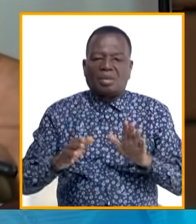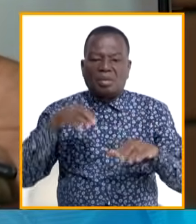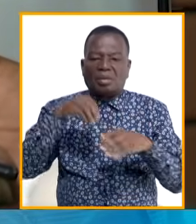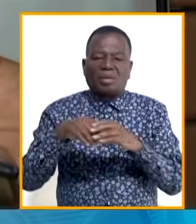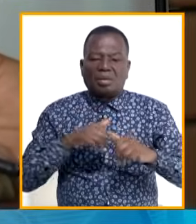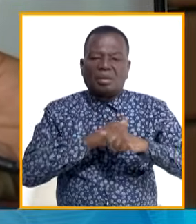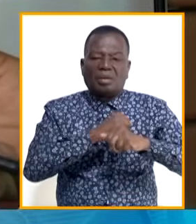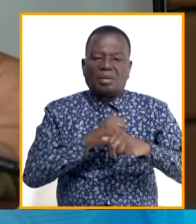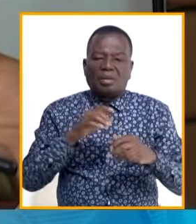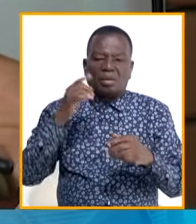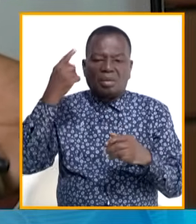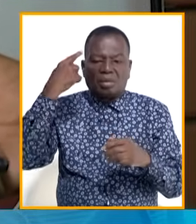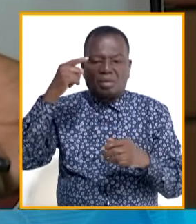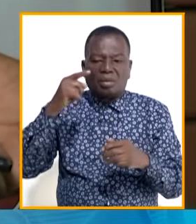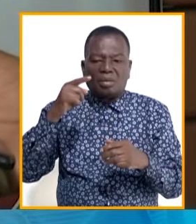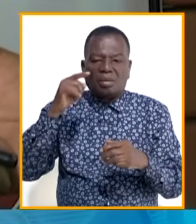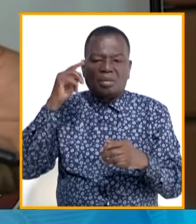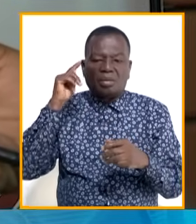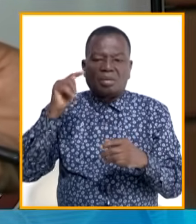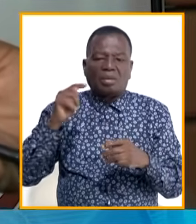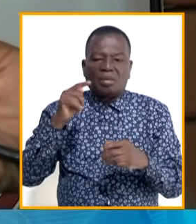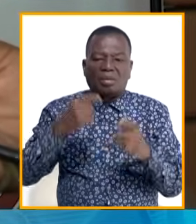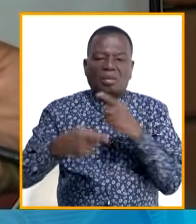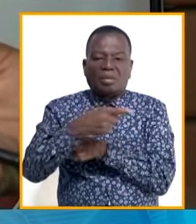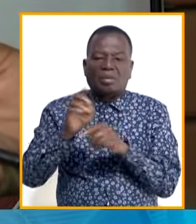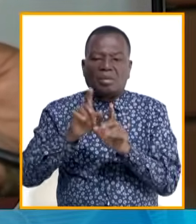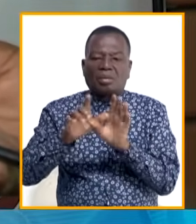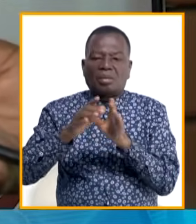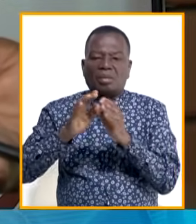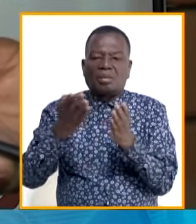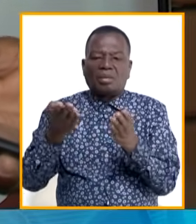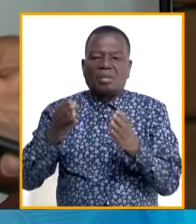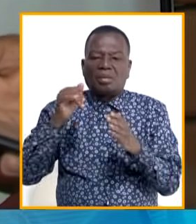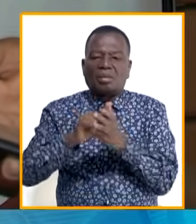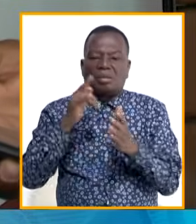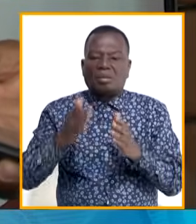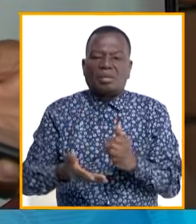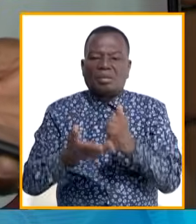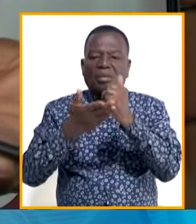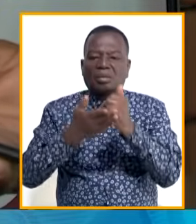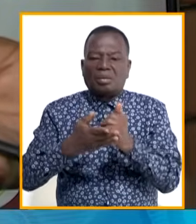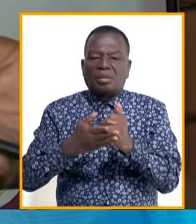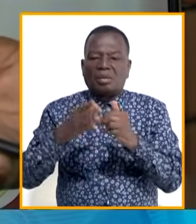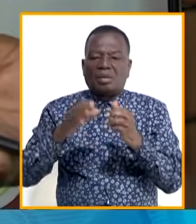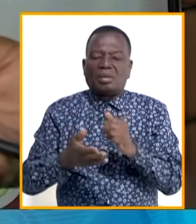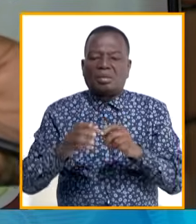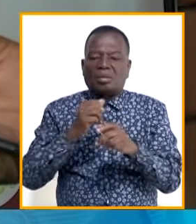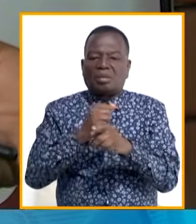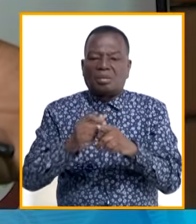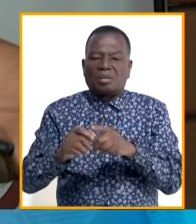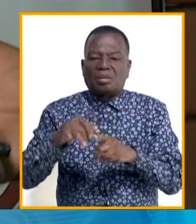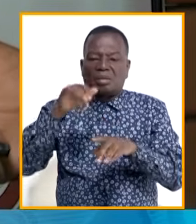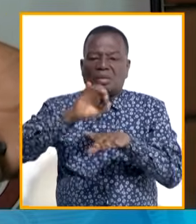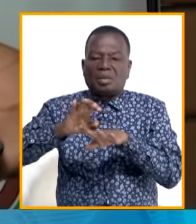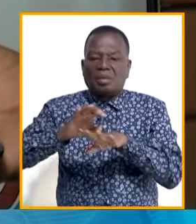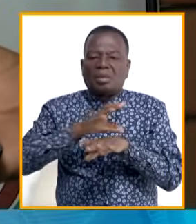sécurité. Et il se trouve que justement la thématique de cette journée porte ouverte, c'est la contribution du secteur privé au processus de Yaoundé. Comment